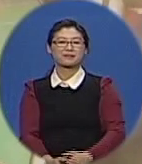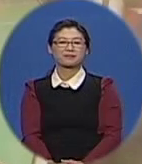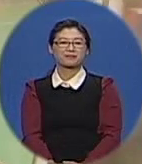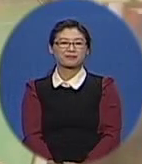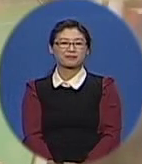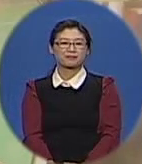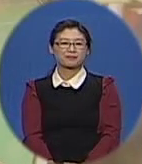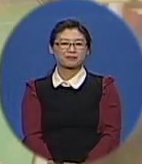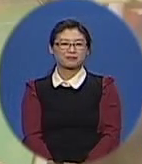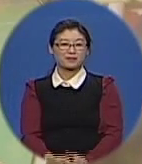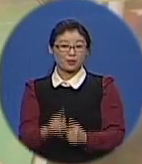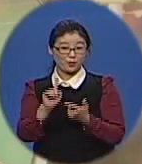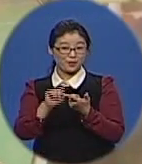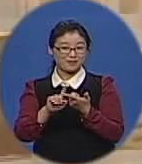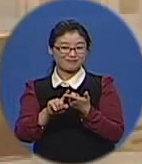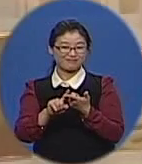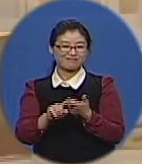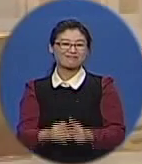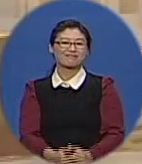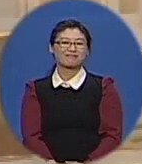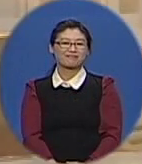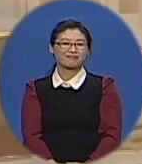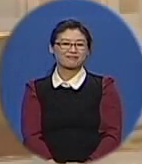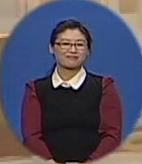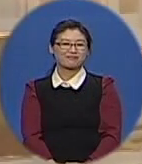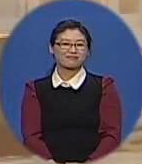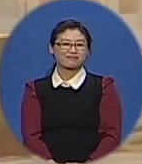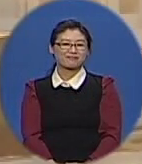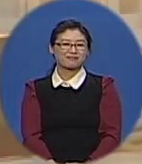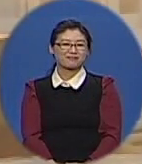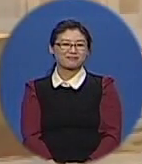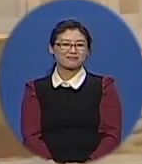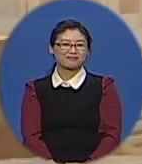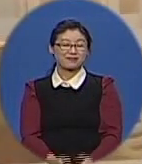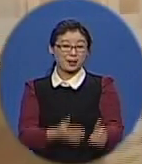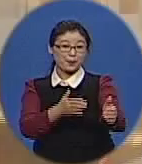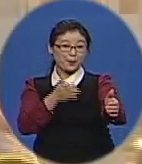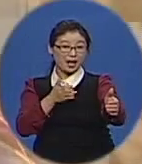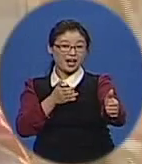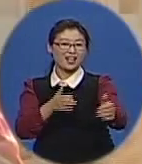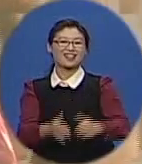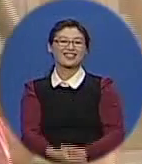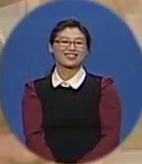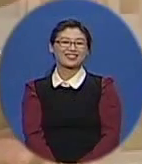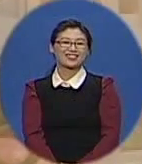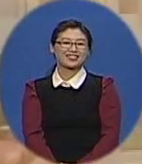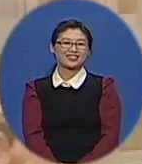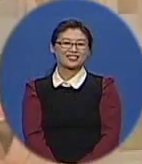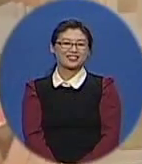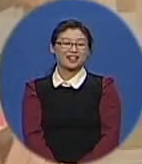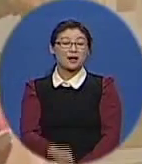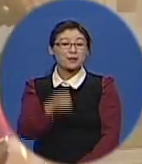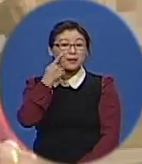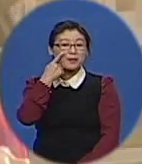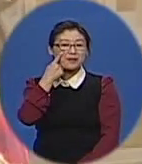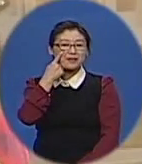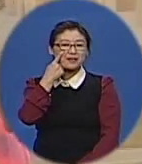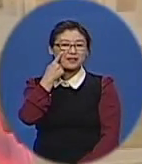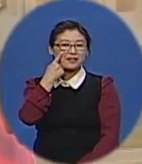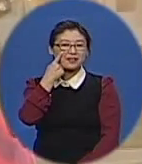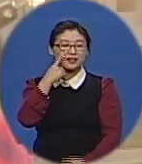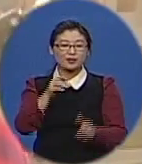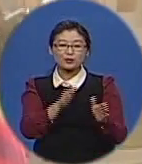됐습니다. 그 상태 되겠습니까? 자, 야, 얼굴 봐. 해보겠습니다. 바로. 자, 한번 쏴보시죠. 네, 굿다.